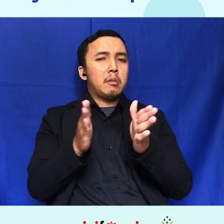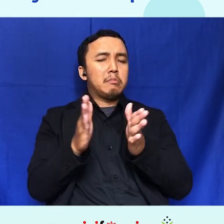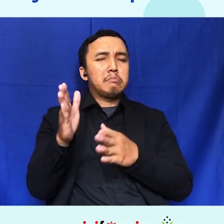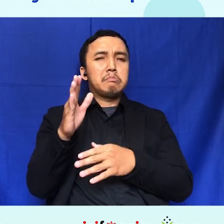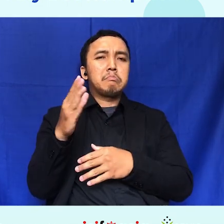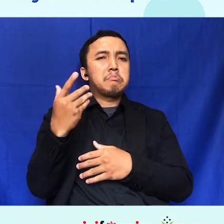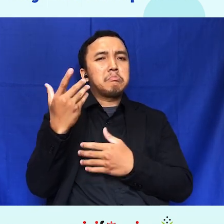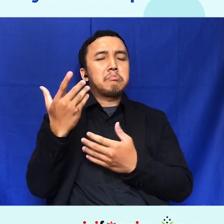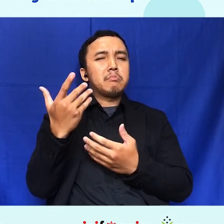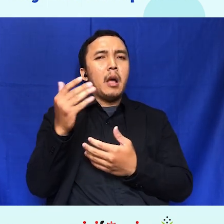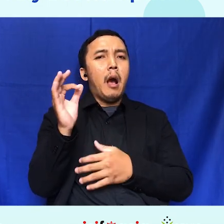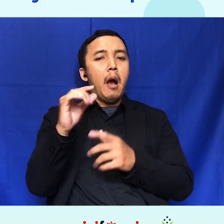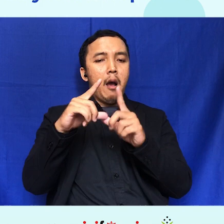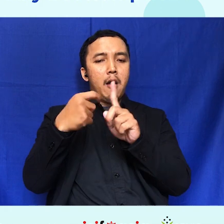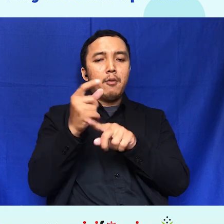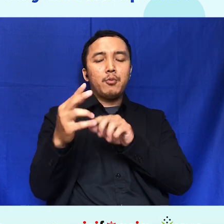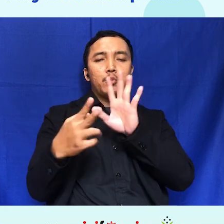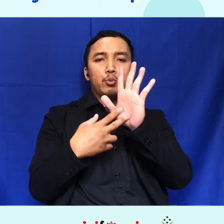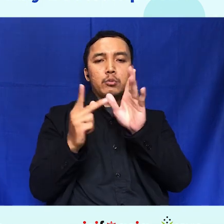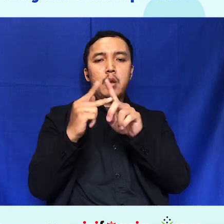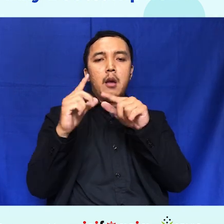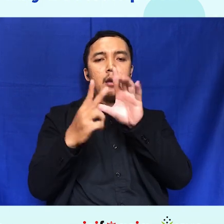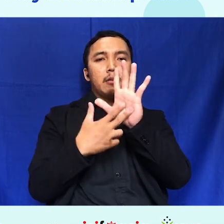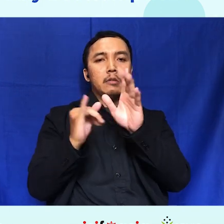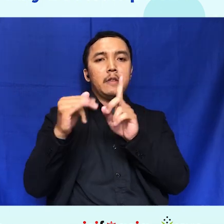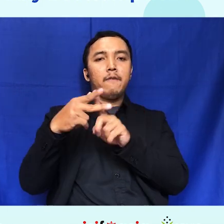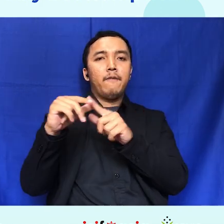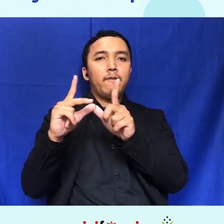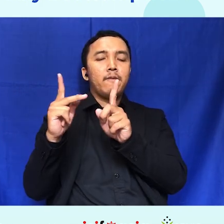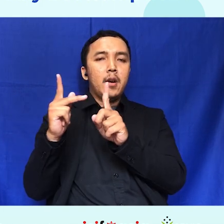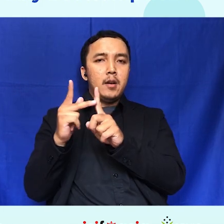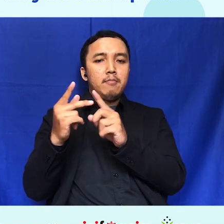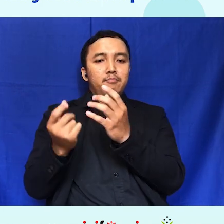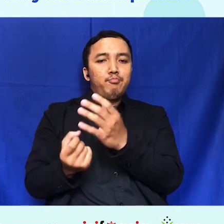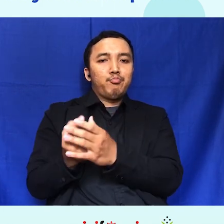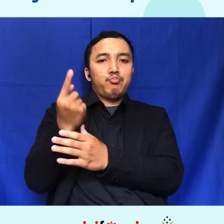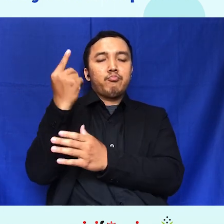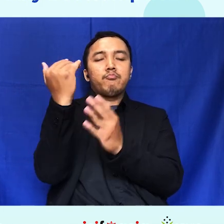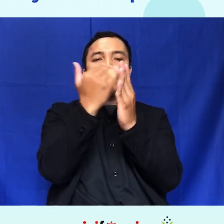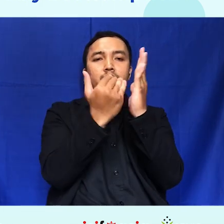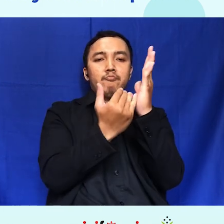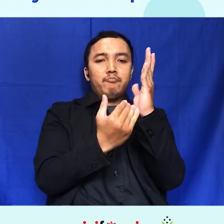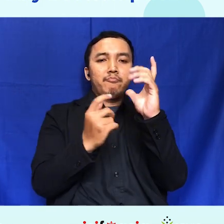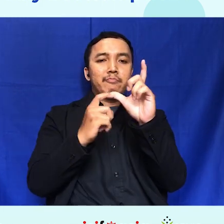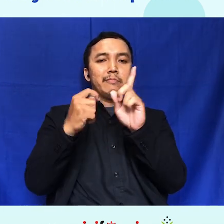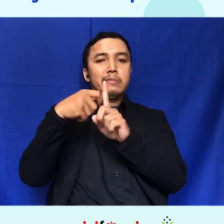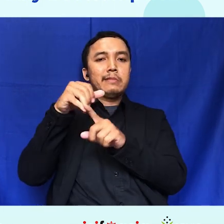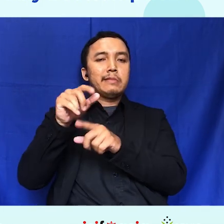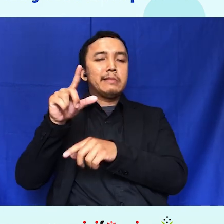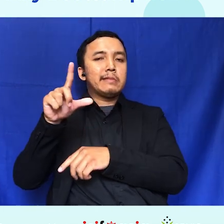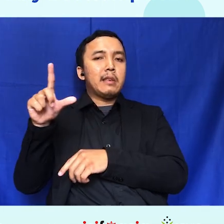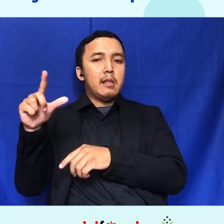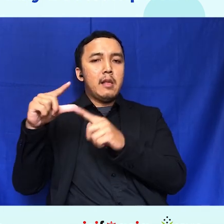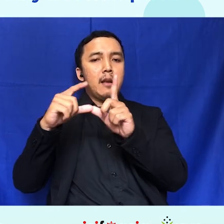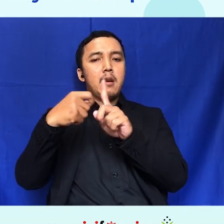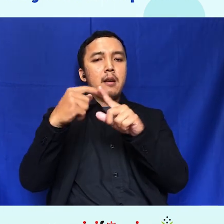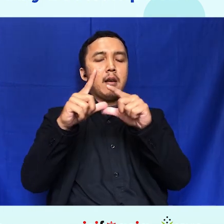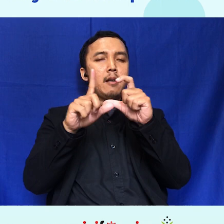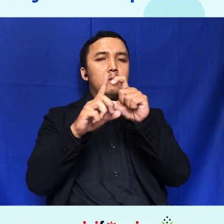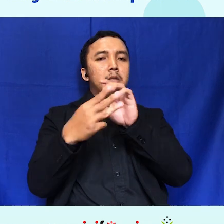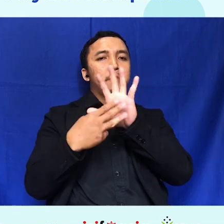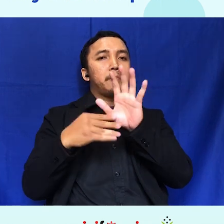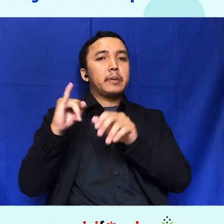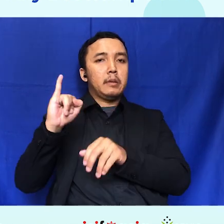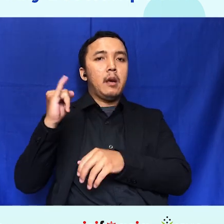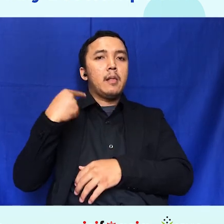kelas saya visitors link. Akun Hanifah Azizah menu button colap set submenu. Skill Academy kelas saya. Klik KB banner landmark.